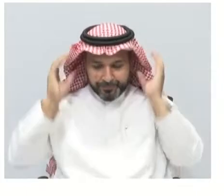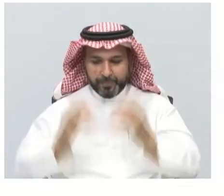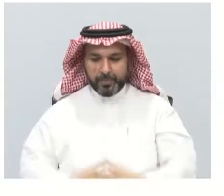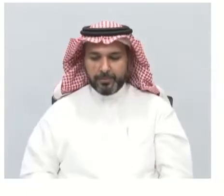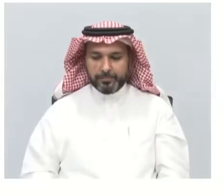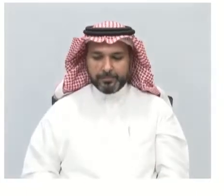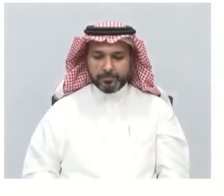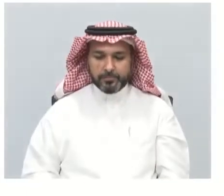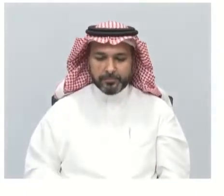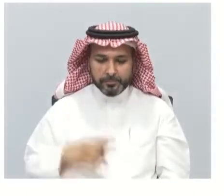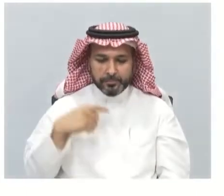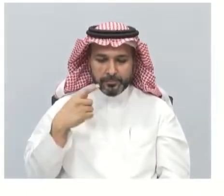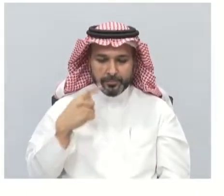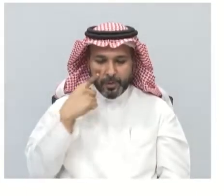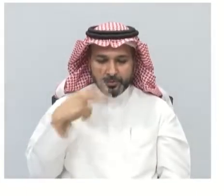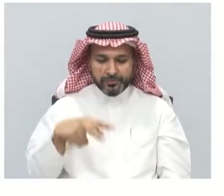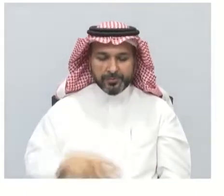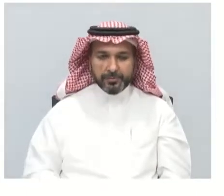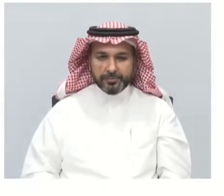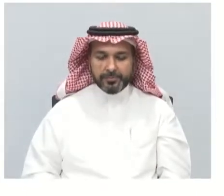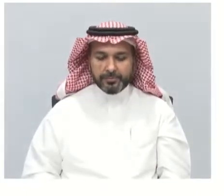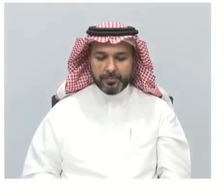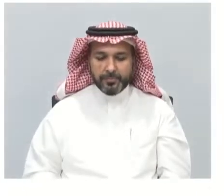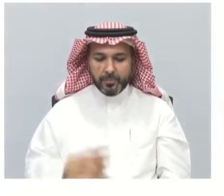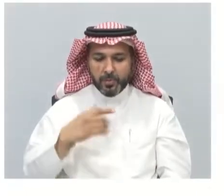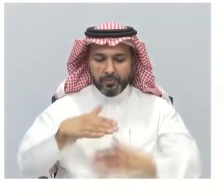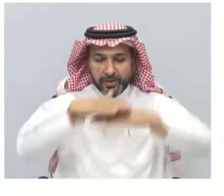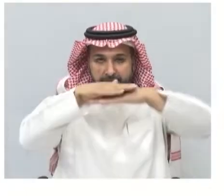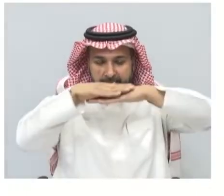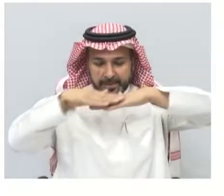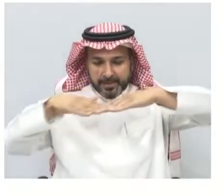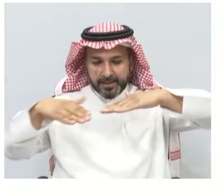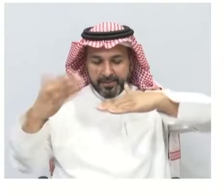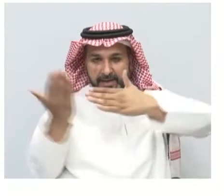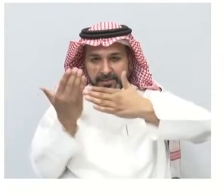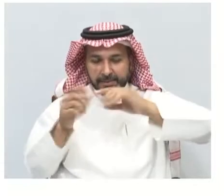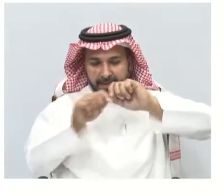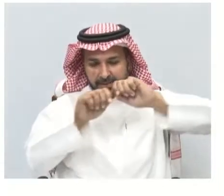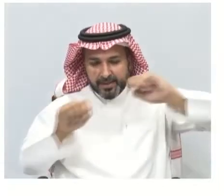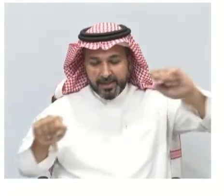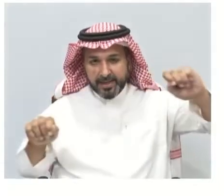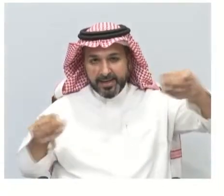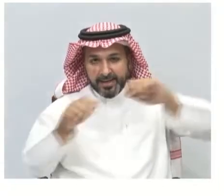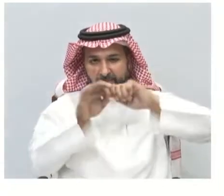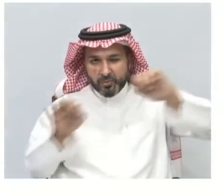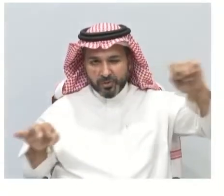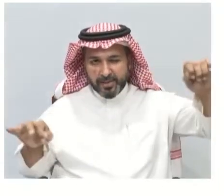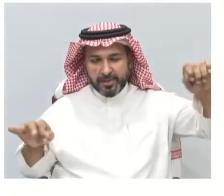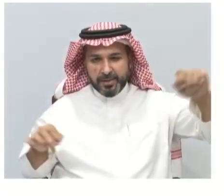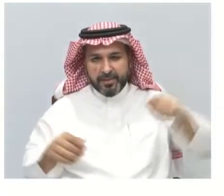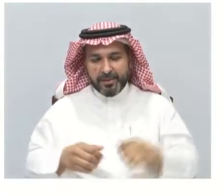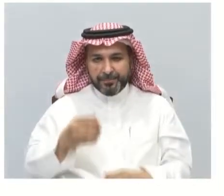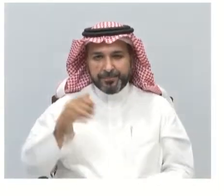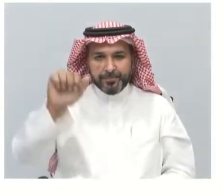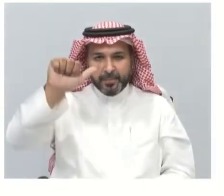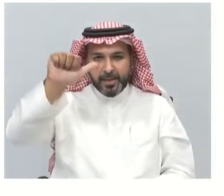ومستقيم البعد بين نقطه ومستقيم لا تقع عليه لاحظ معي البعد بين نقطه ومستقيم اللي عندي هنا